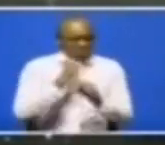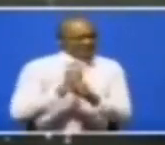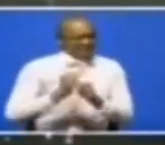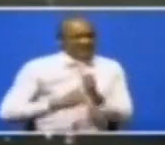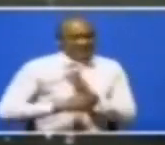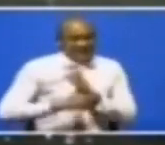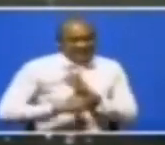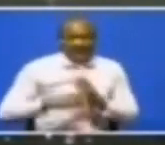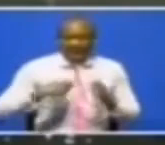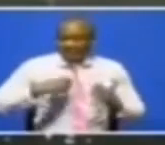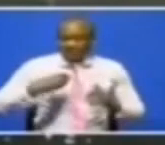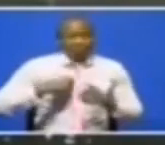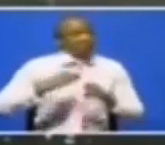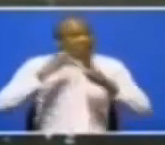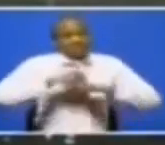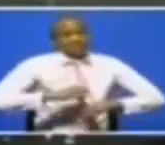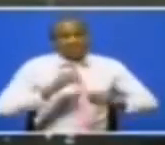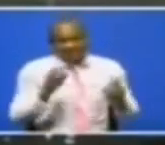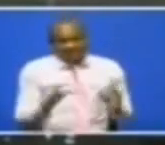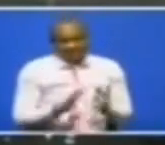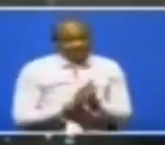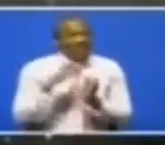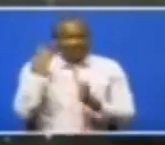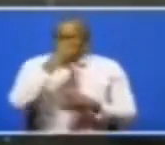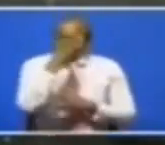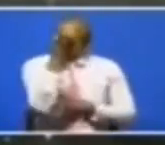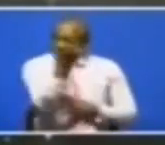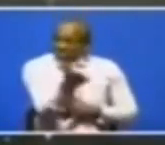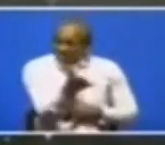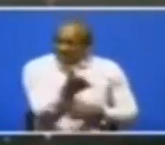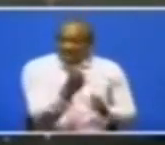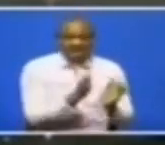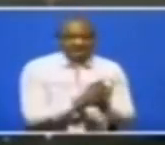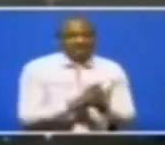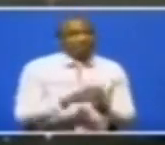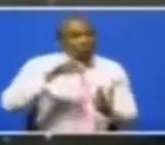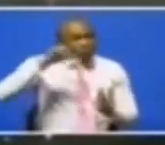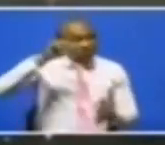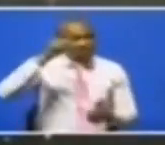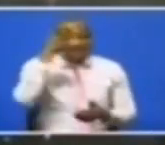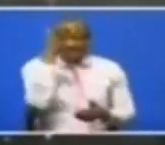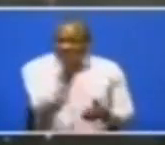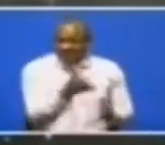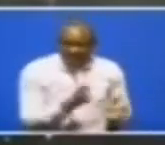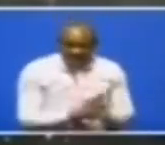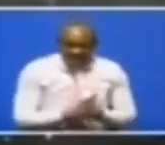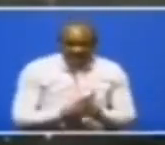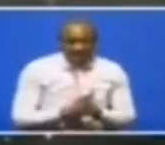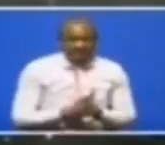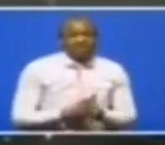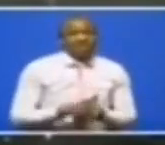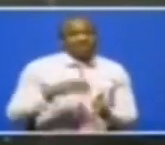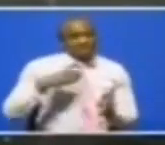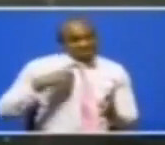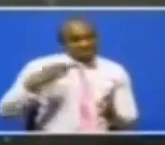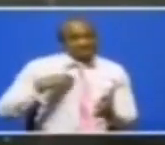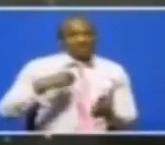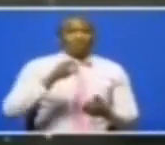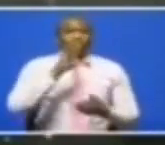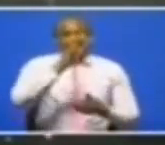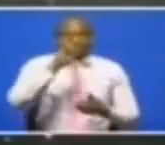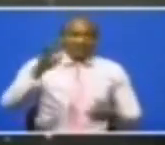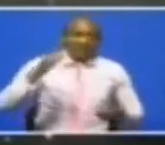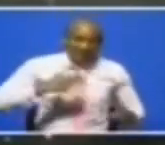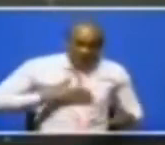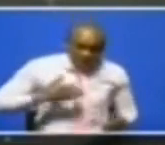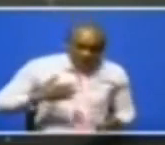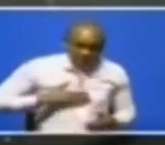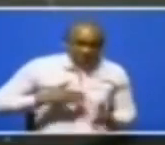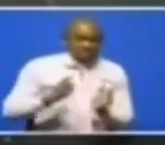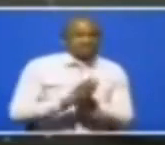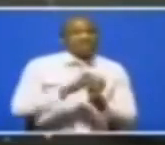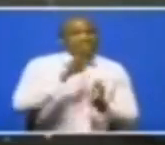aggressive. Atutulii kwenye mtandao, katika Twitter, katika tovuti yetu